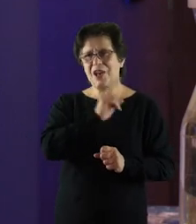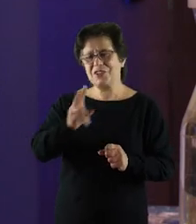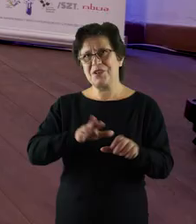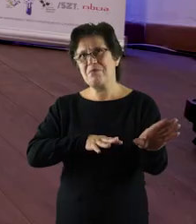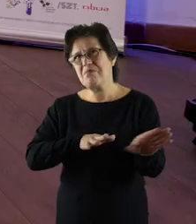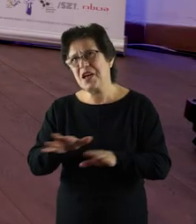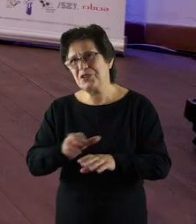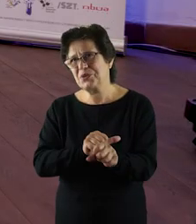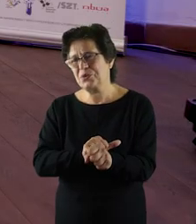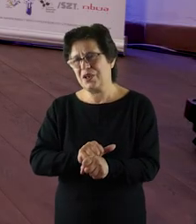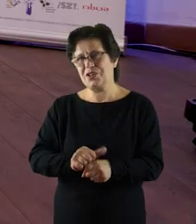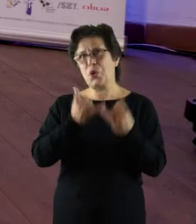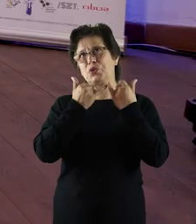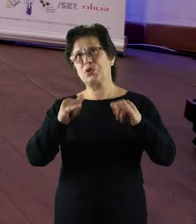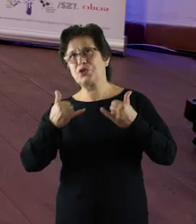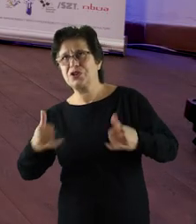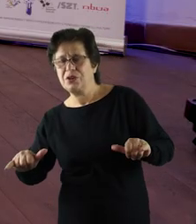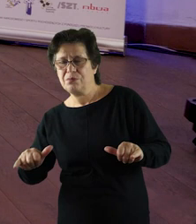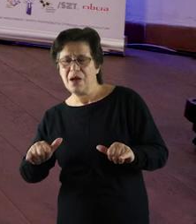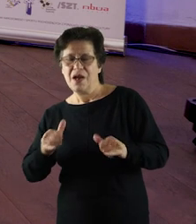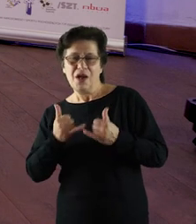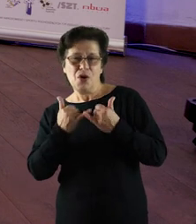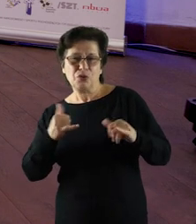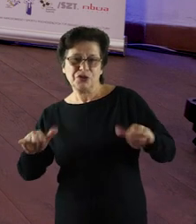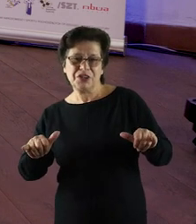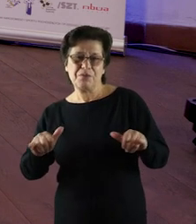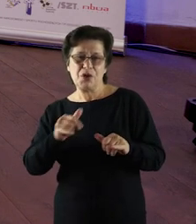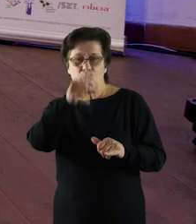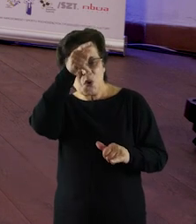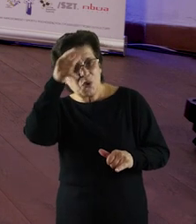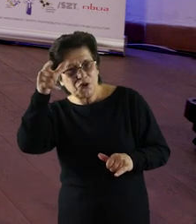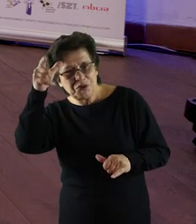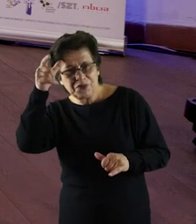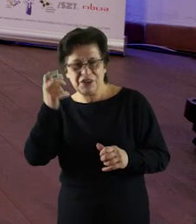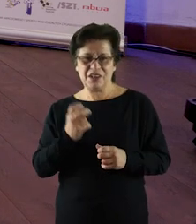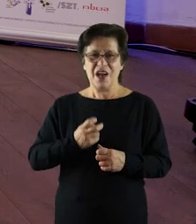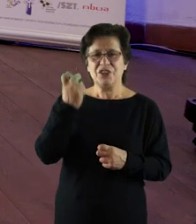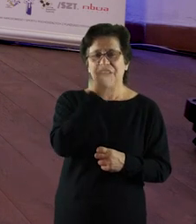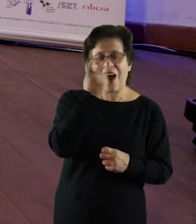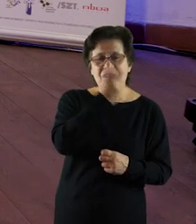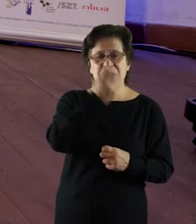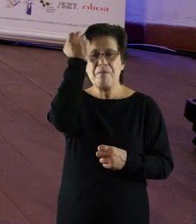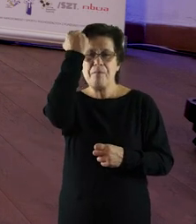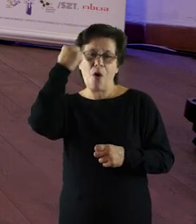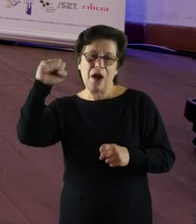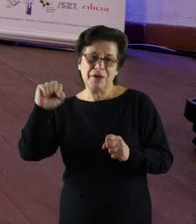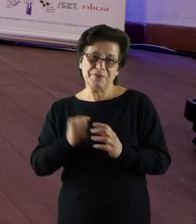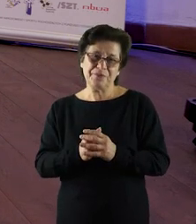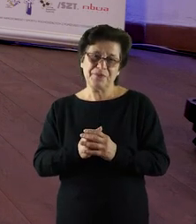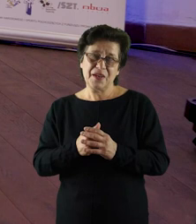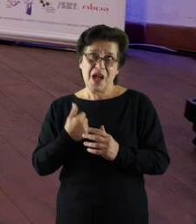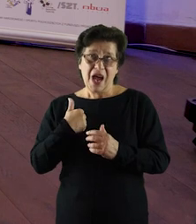i z różnymi ludźmi i z ciekawymi bohaterami. Czytanie książek to dla mnie także wyobrażanie sobie